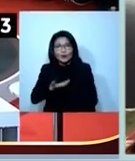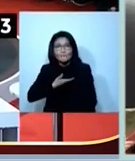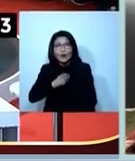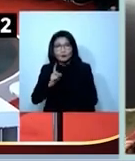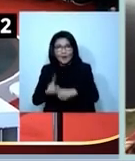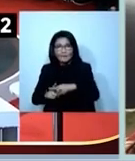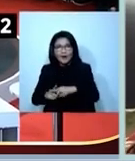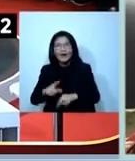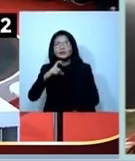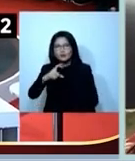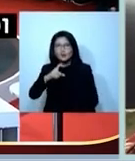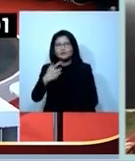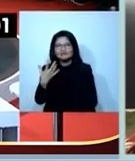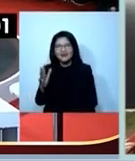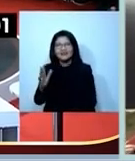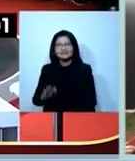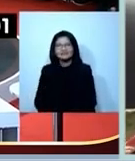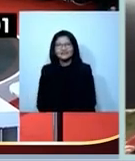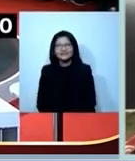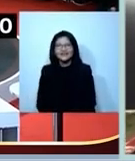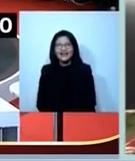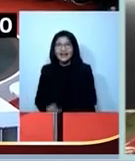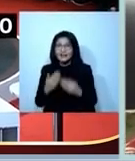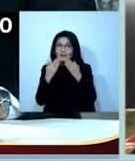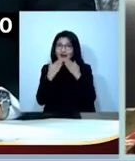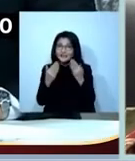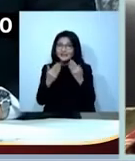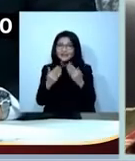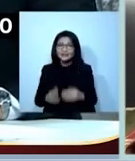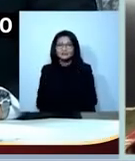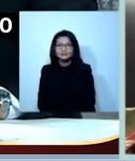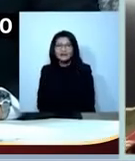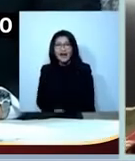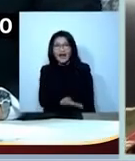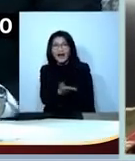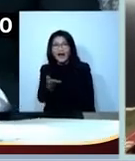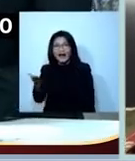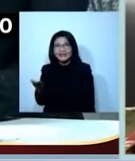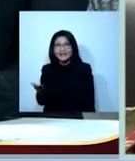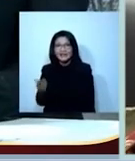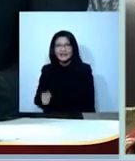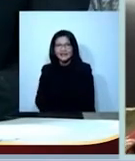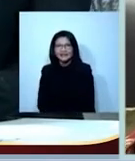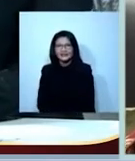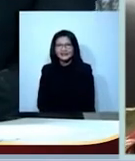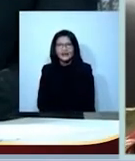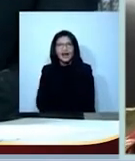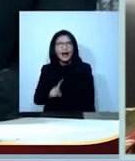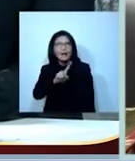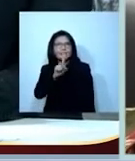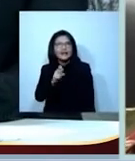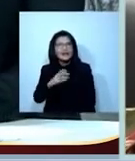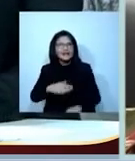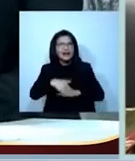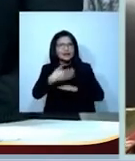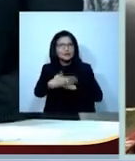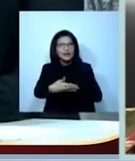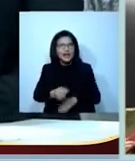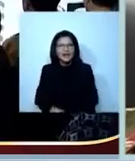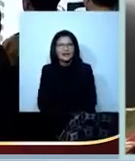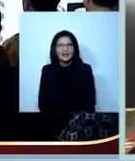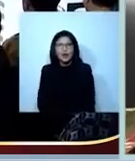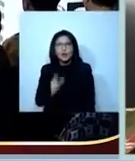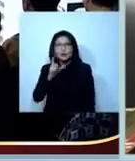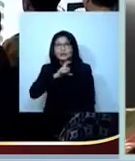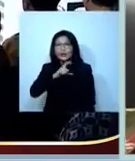akan langsung misalnya ke teman-teman Gen Z ya, Gen Z, tapi sekali lagi saya bilang Gen Z ini kan juga bukan